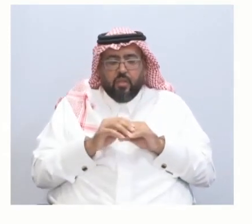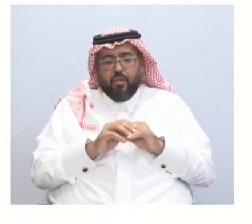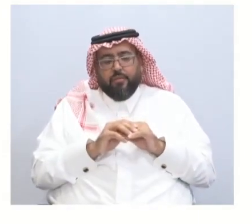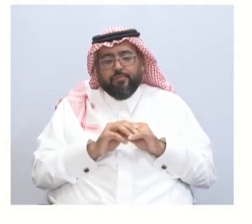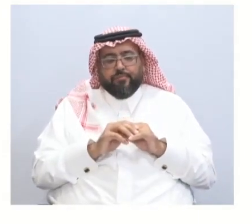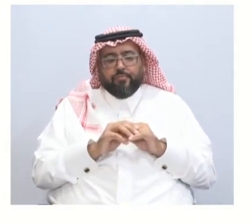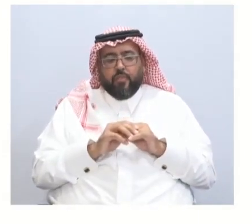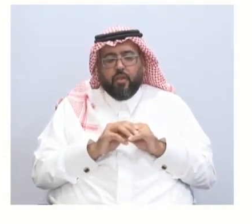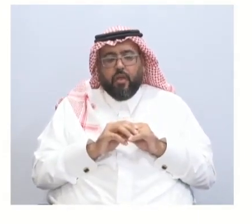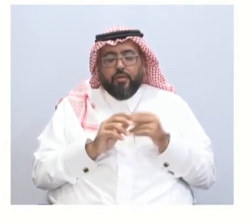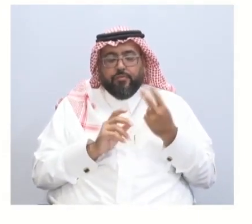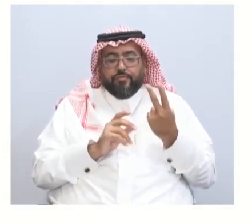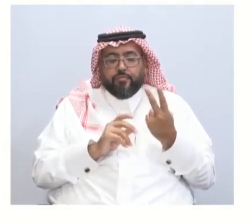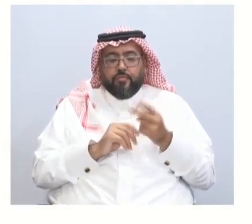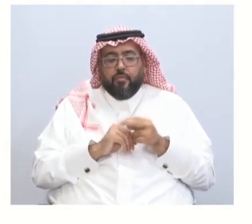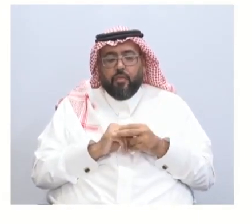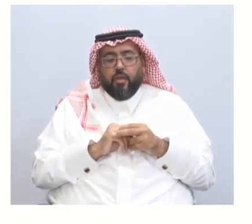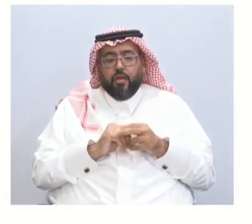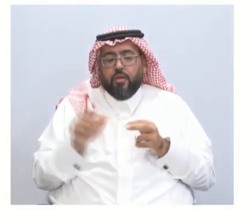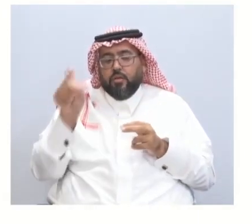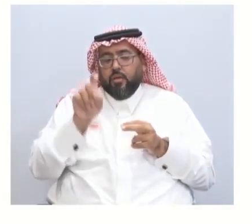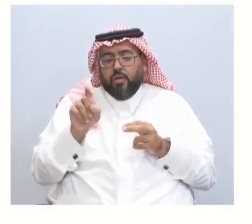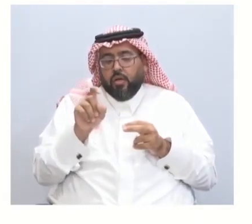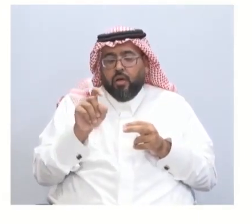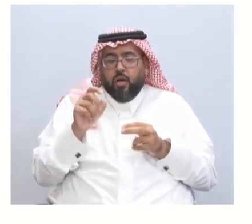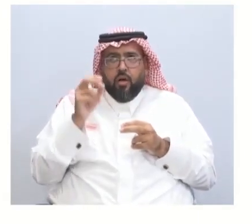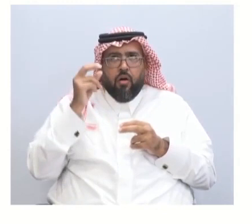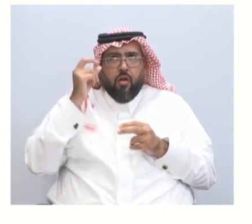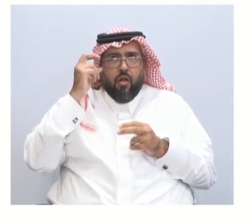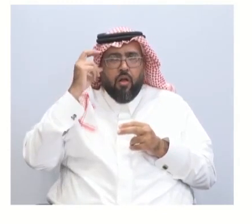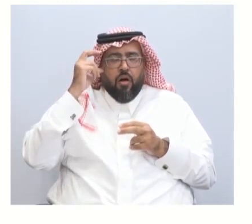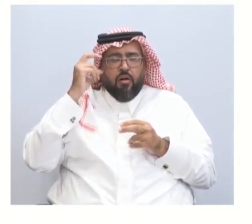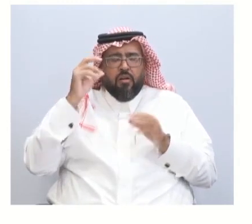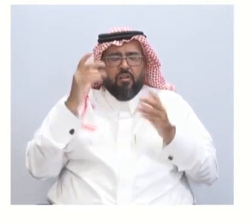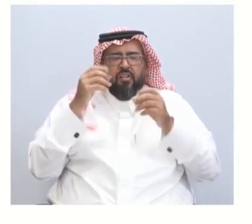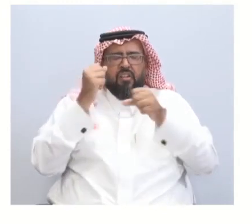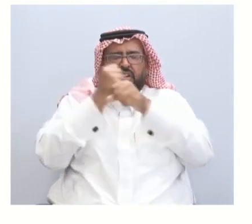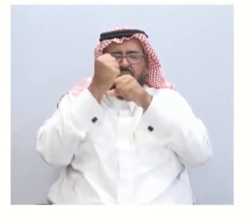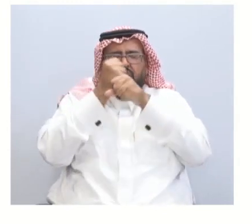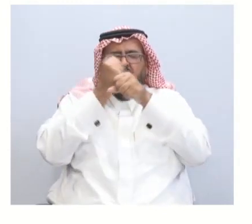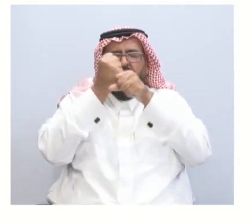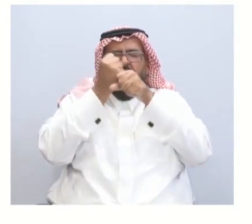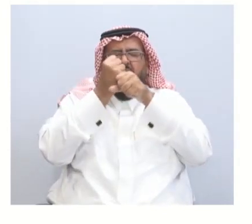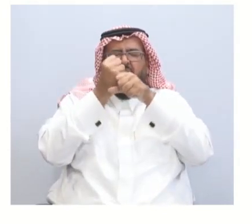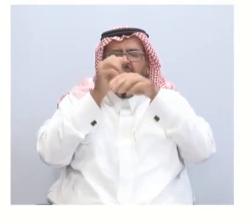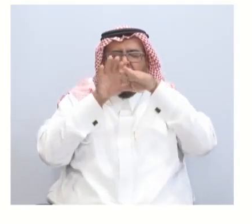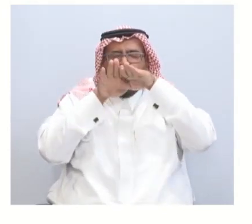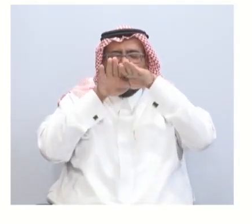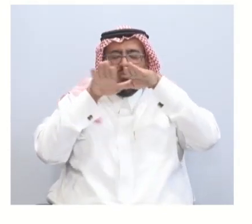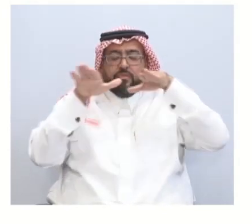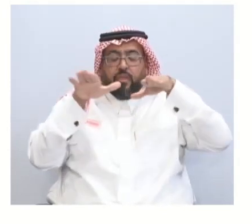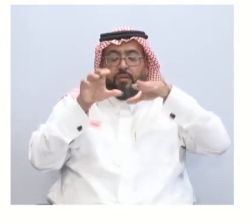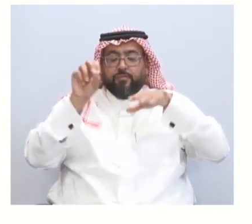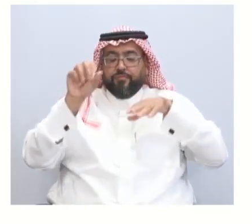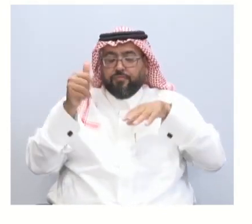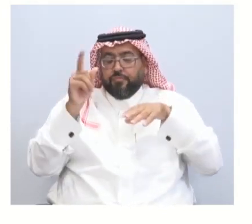القارات ثانيا تساءل العلماء عن اليه حركات القارات حيث